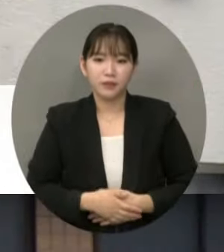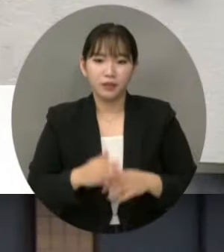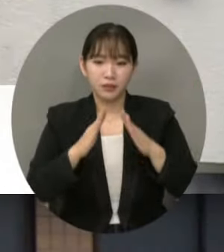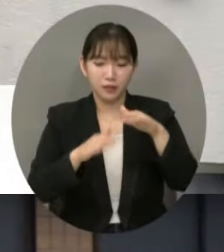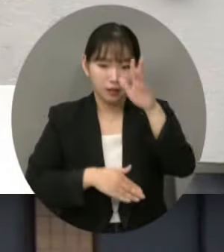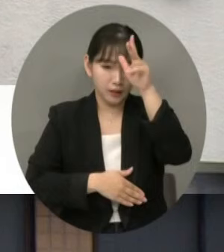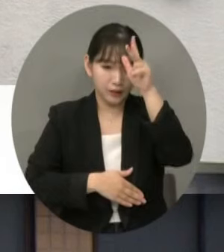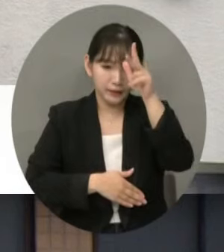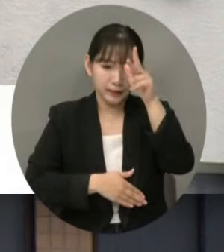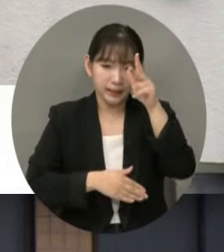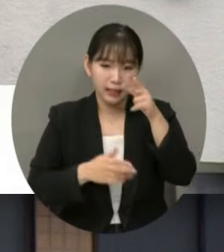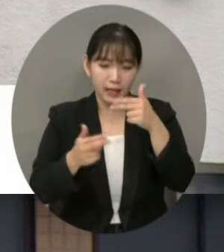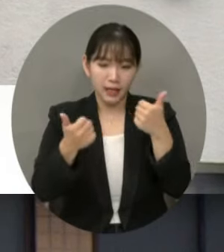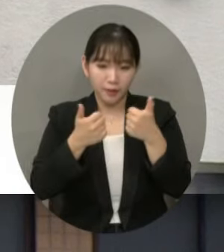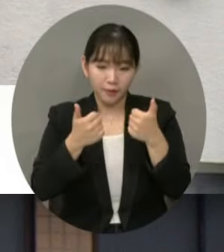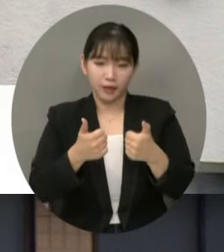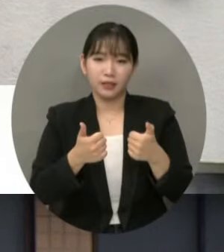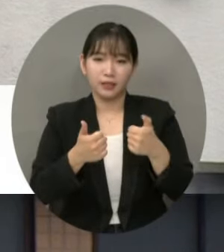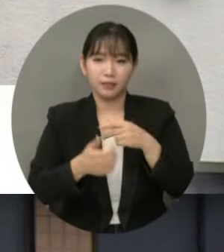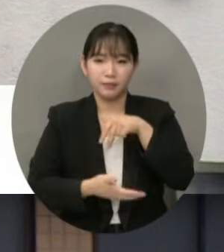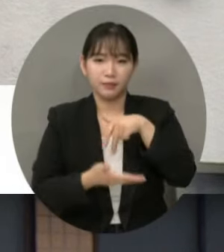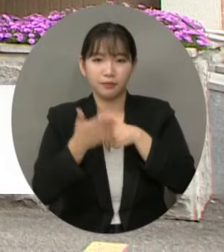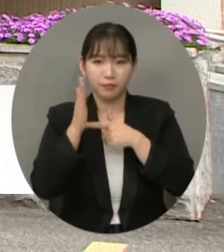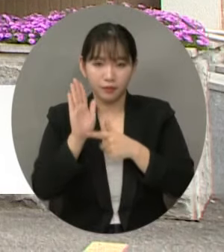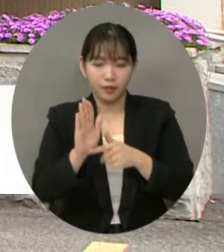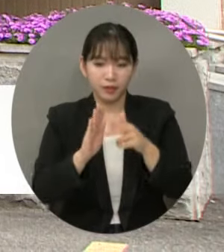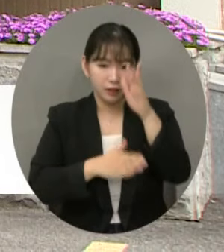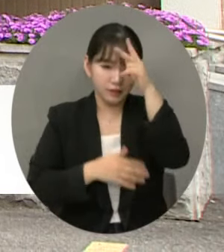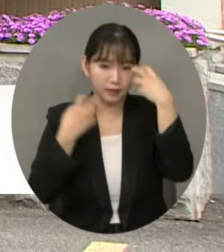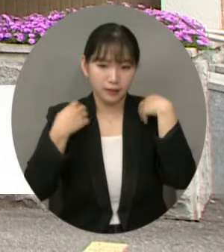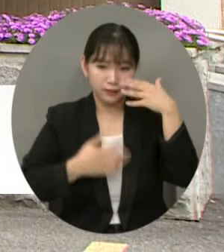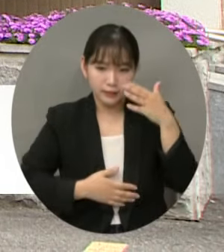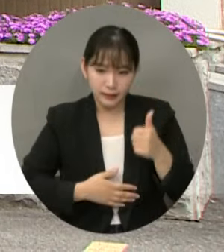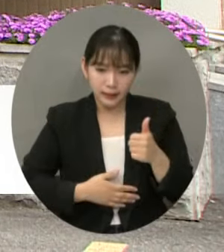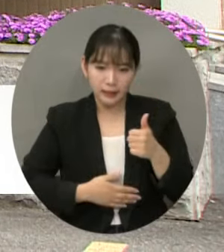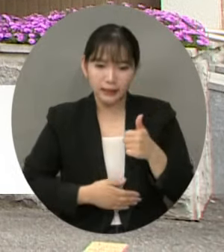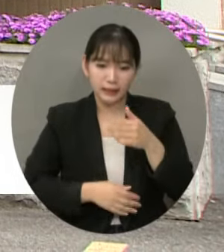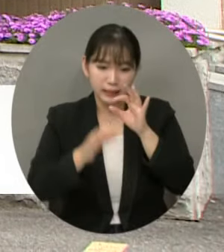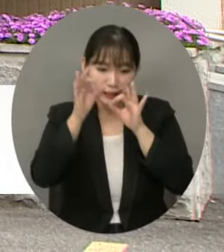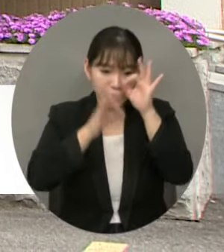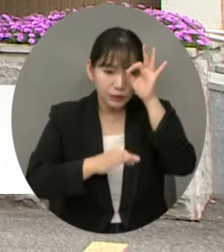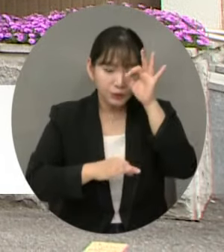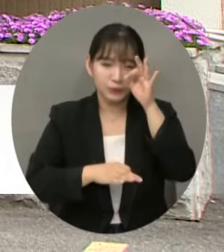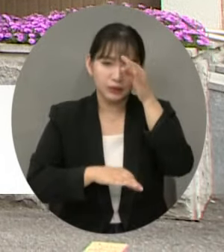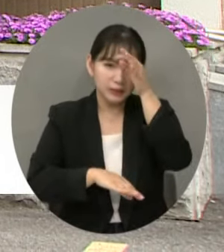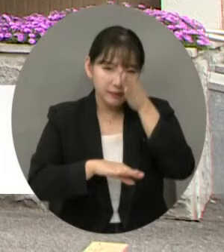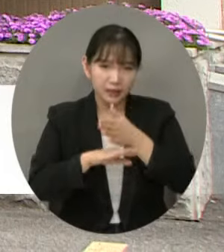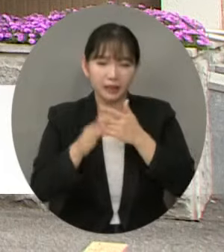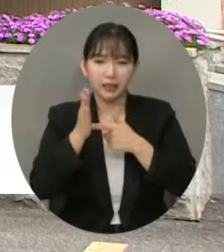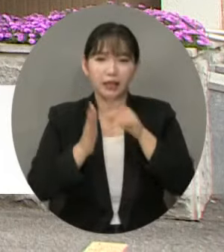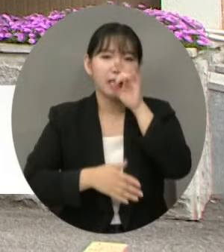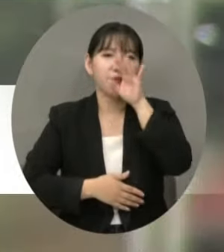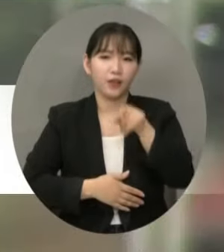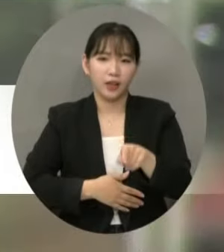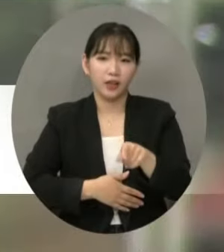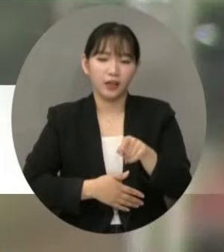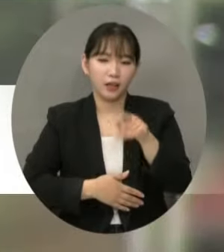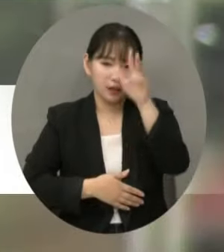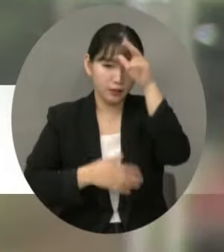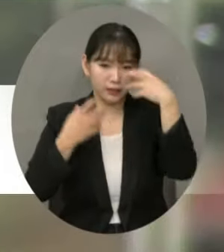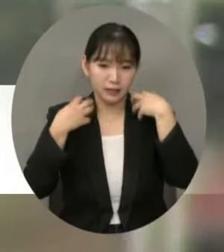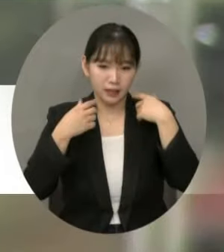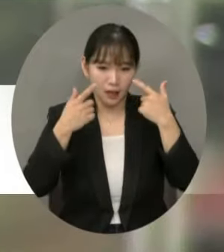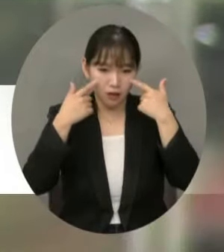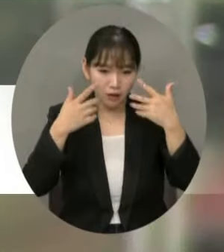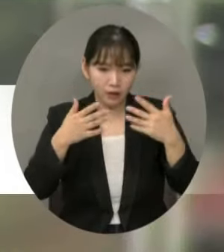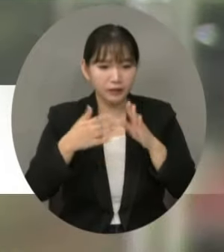전남 경찰직장협의회는 입장문을 통해 경찰서장의 단순한 사고로 넘어갈 사안이 아니라며 경찰청은 당시 상황에 대한